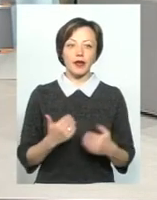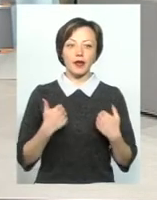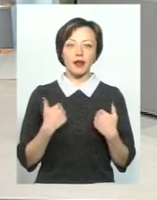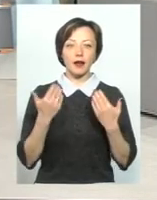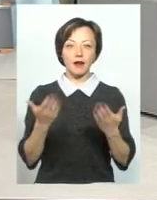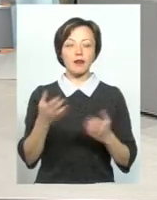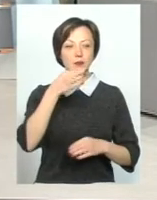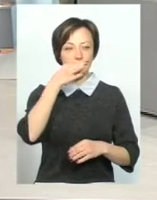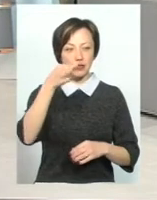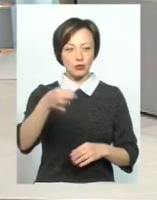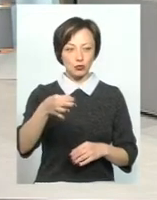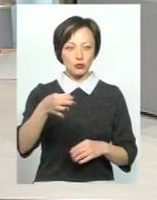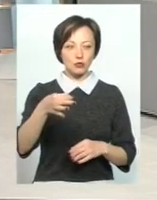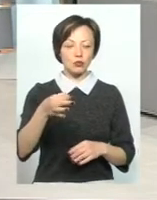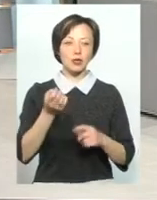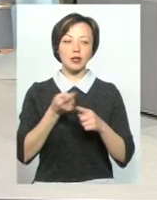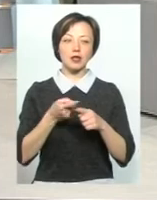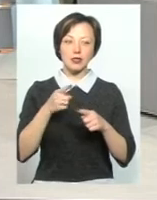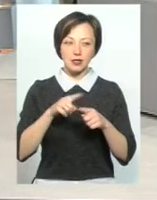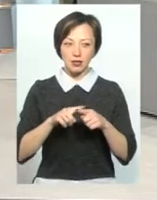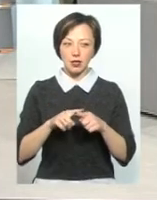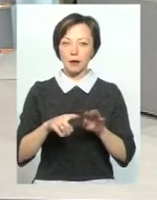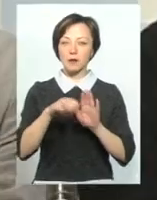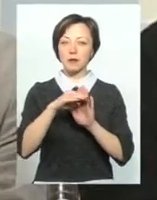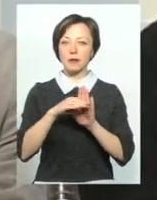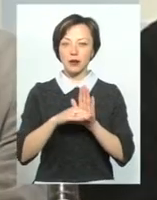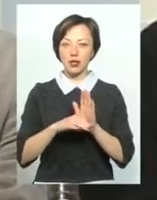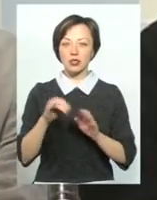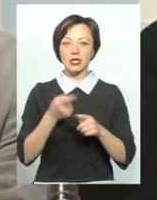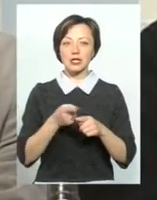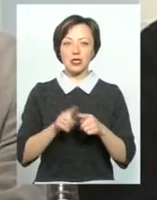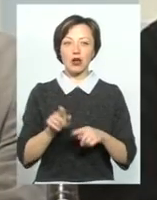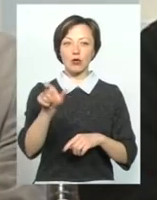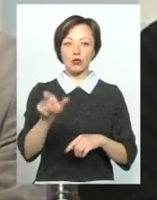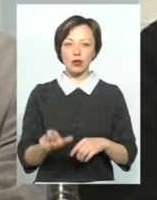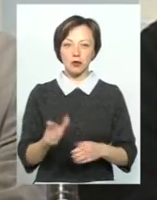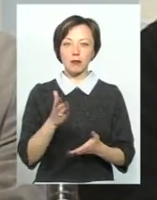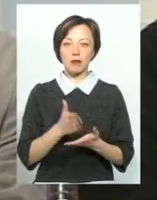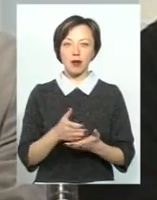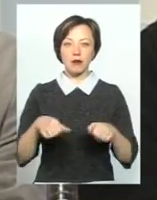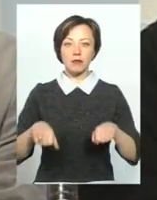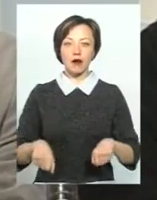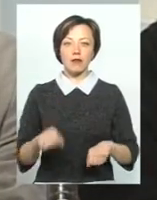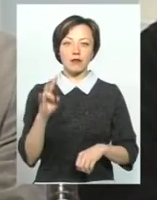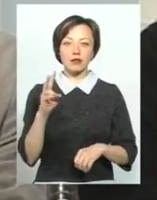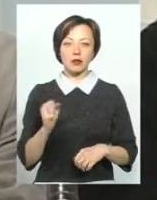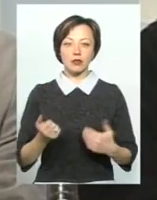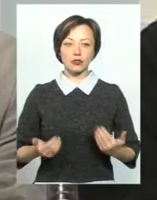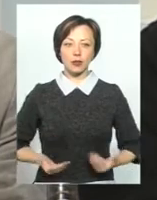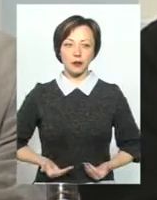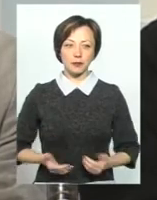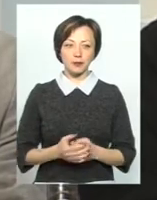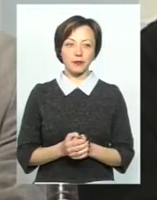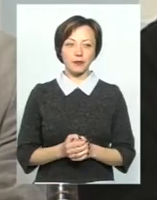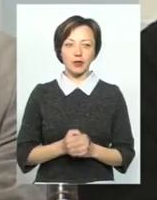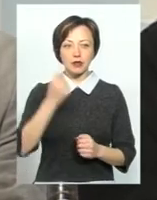скажу, ця передача і ця людина, вона має право на життя.